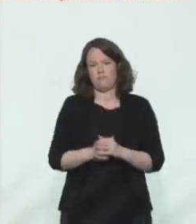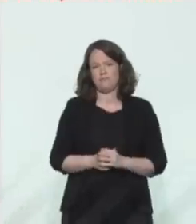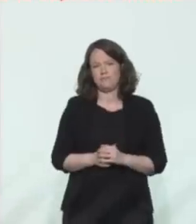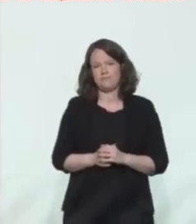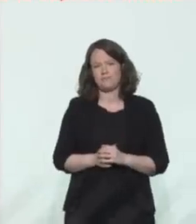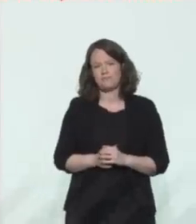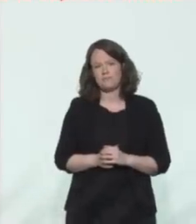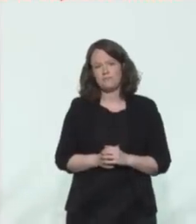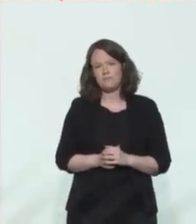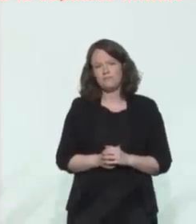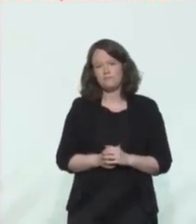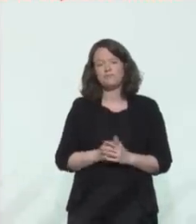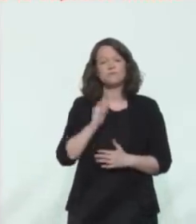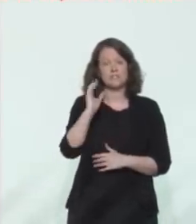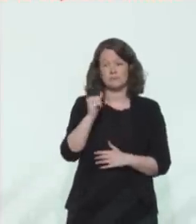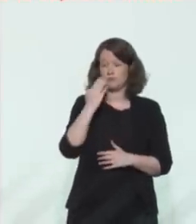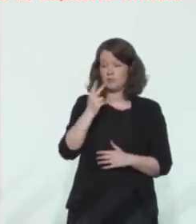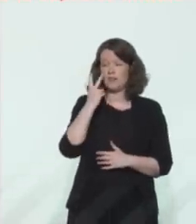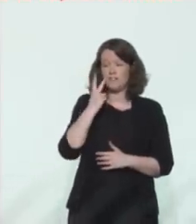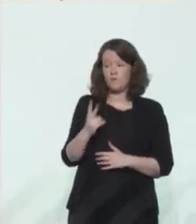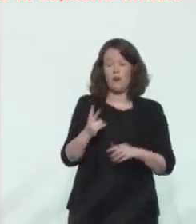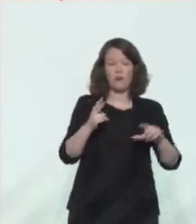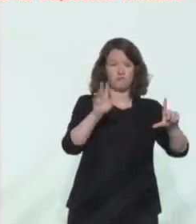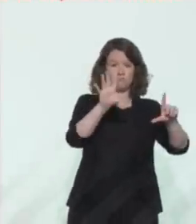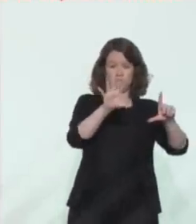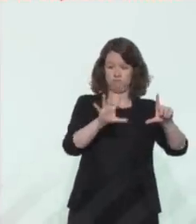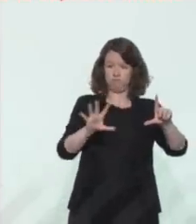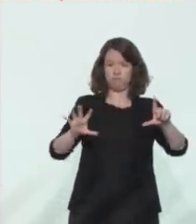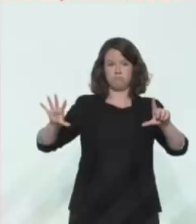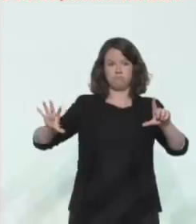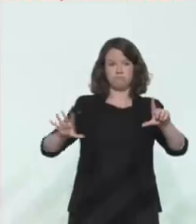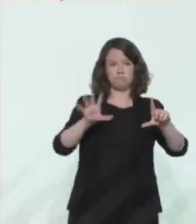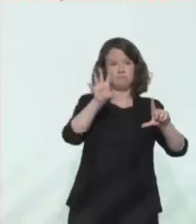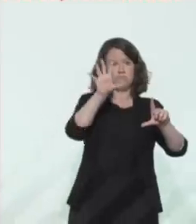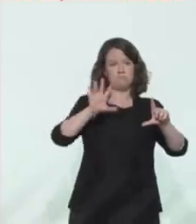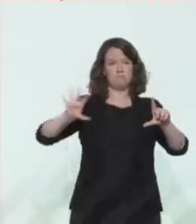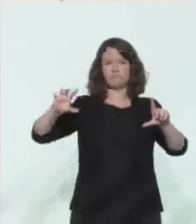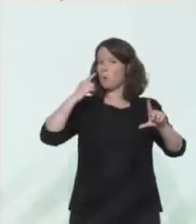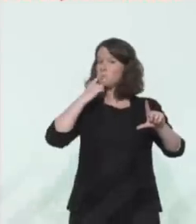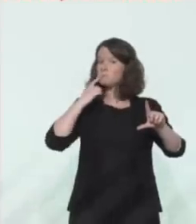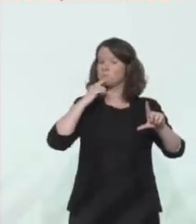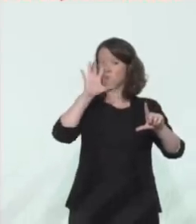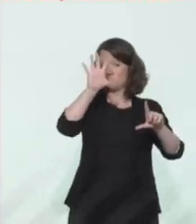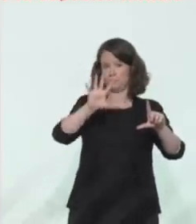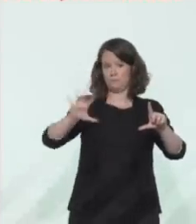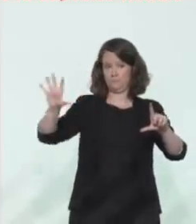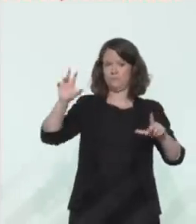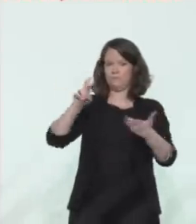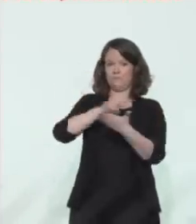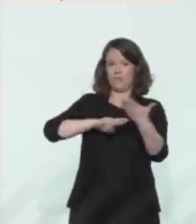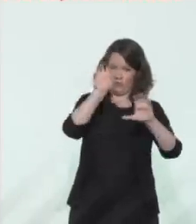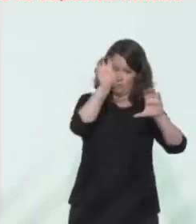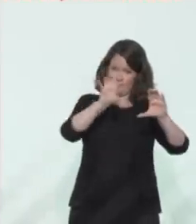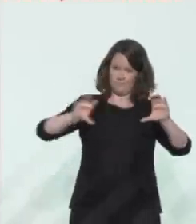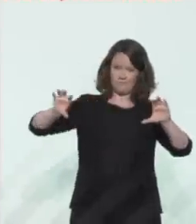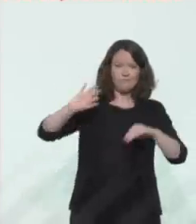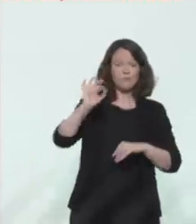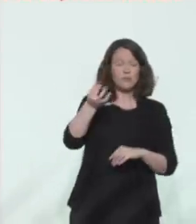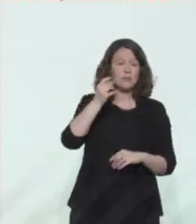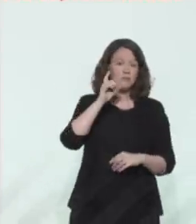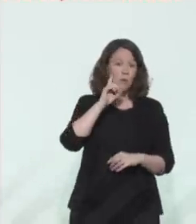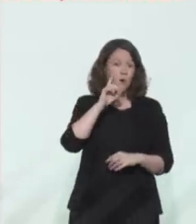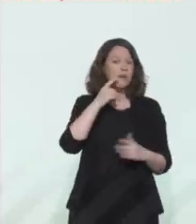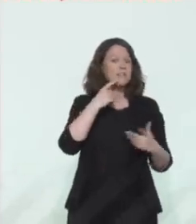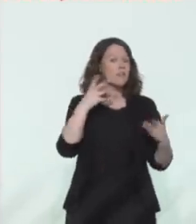les malades. Ainsi, vous avez un certain nombre de régions qui apparaissent en rouge parce que plus de 80% des